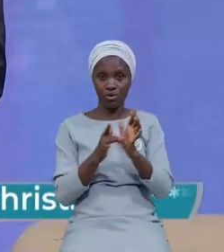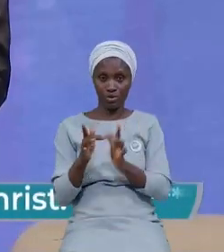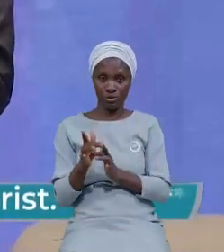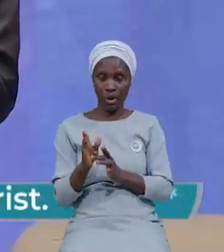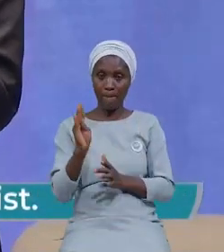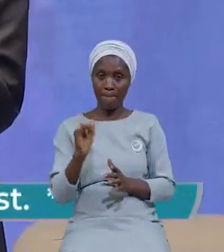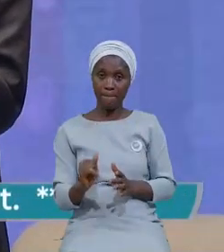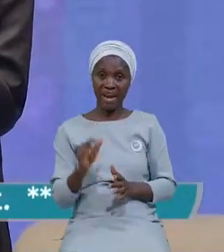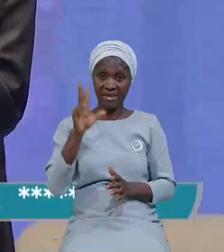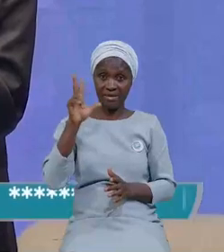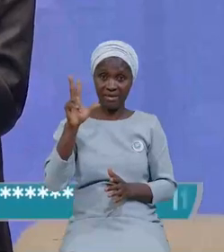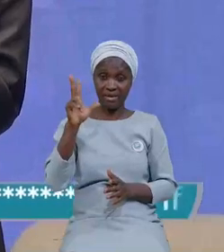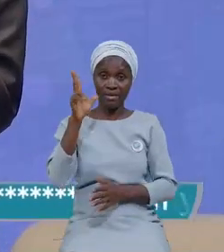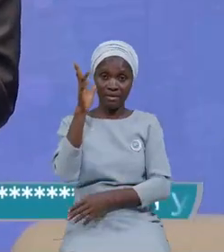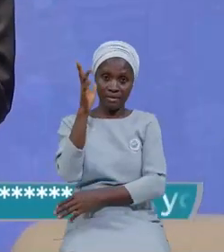Seigneur